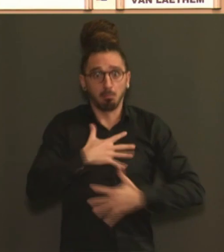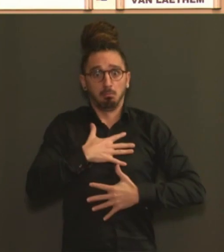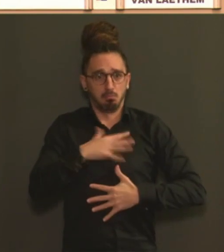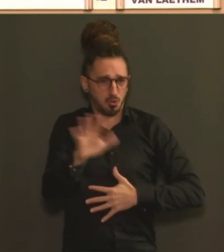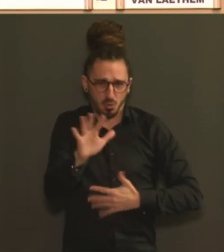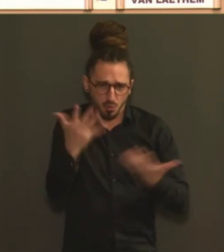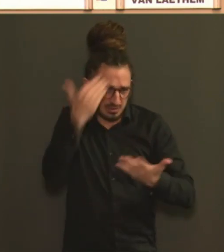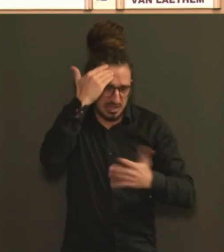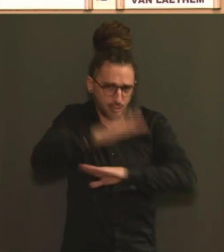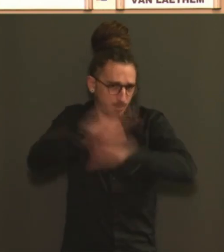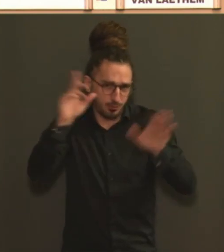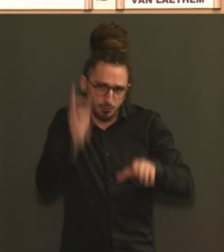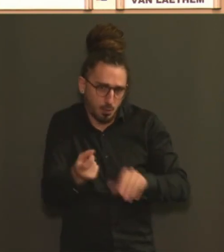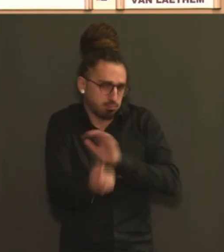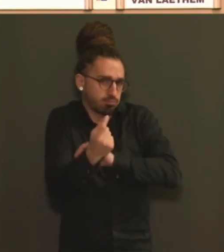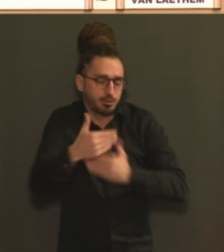se produire.